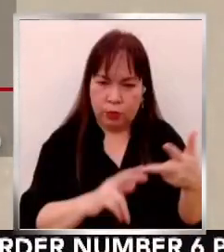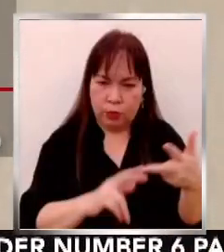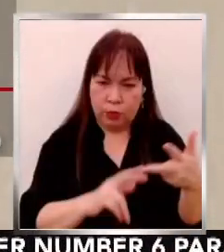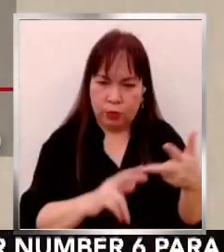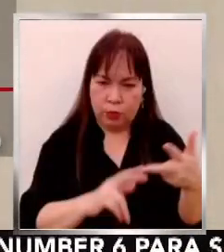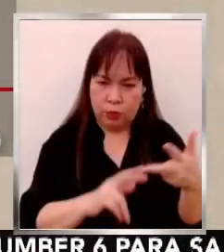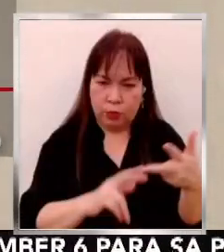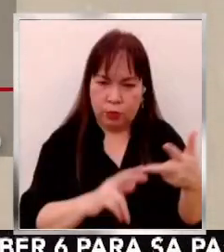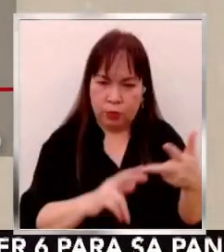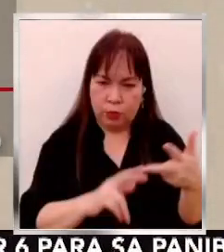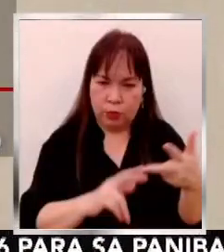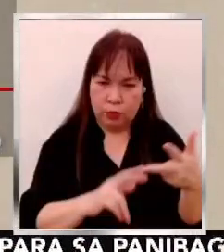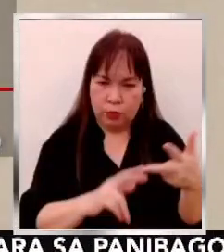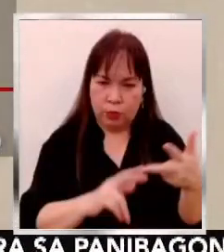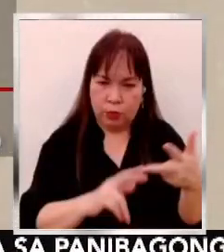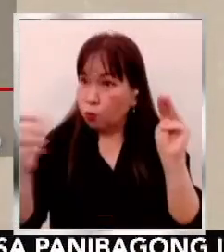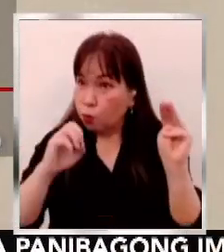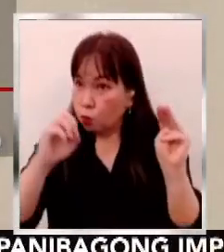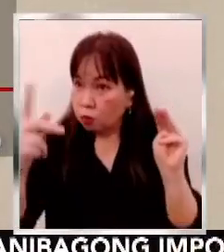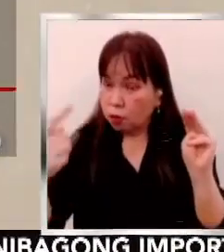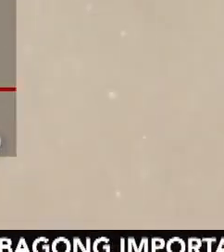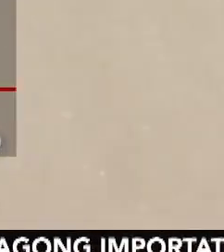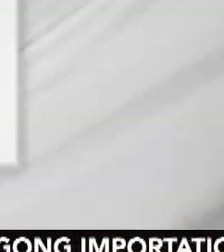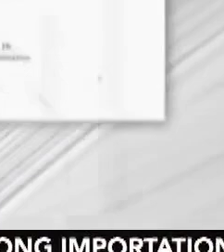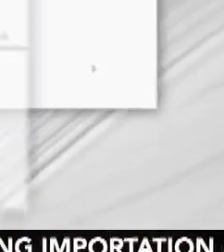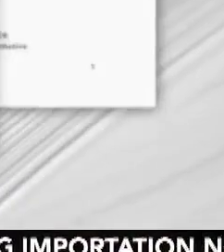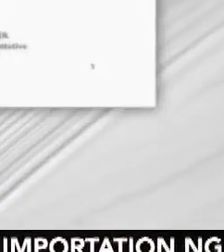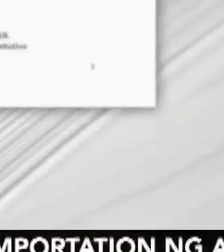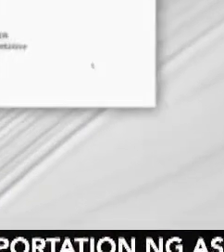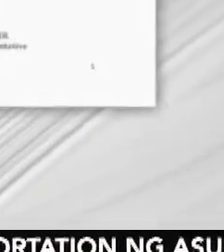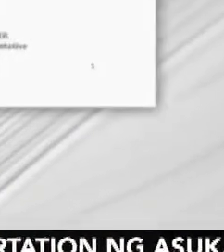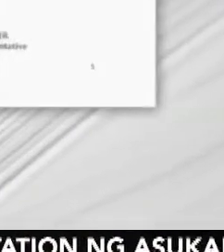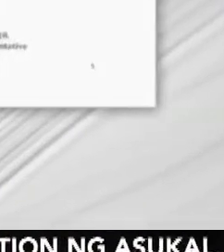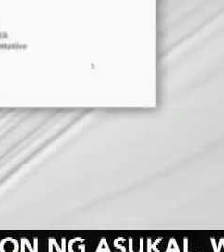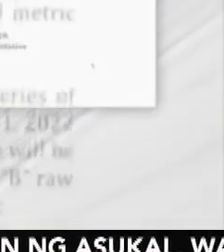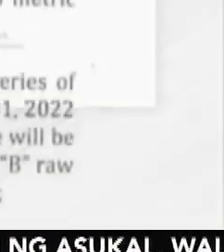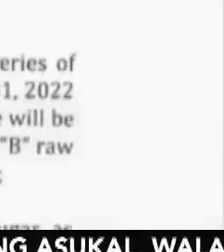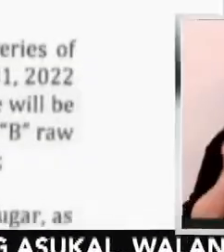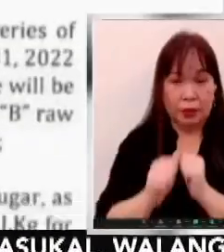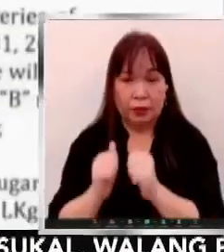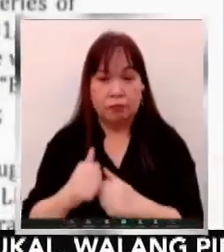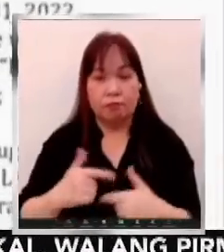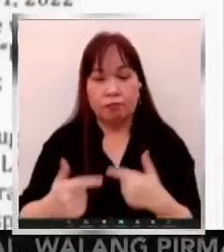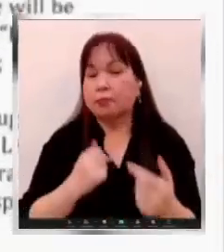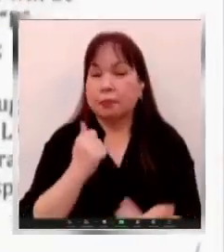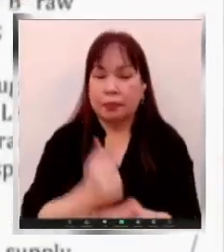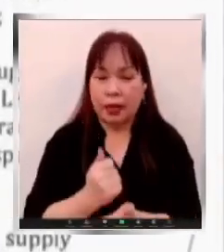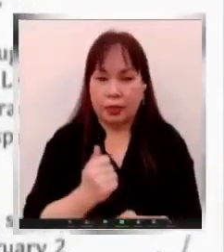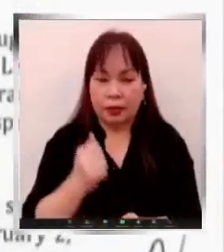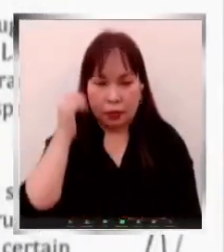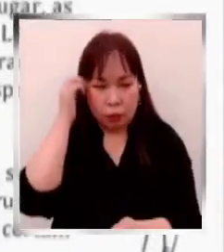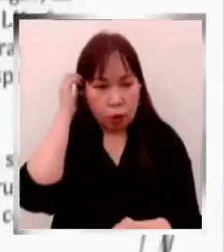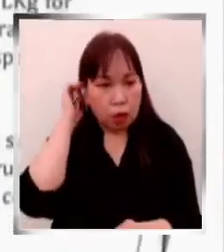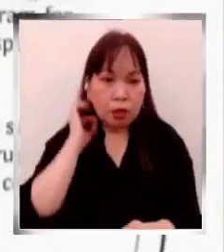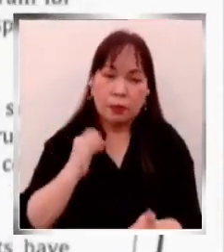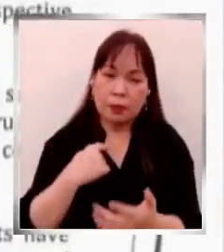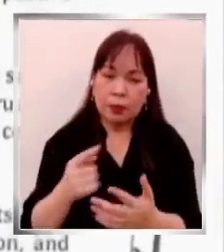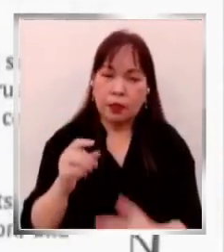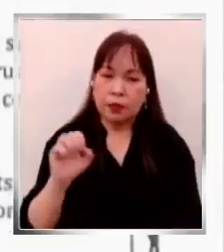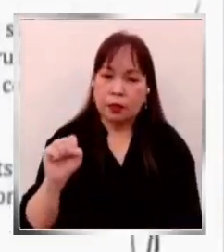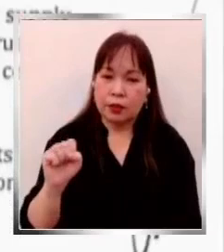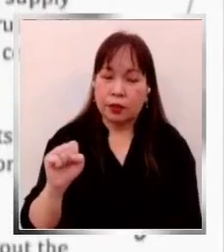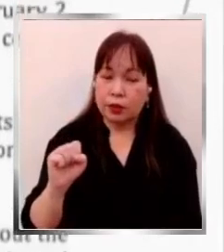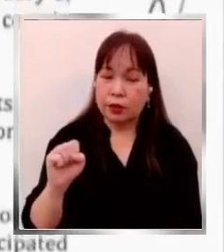no comments, so it was deemed approved. Matatanda ang naunang napuna ang Sugar Order No. 4 para sa